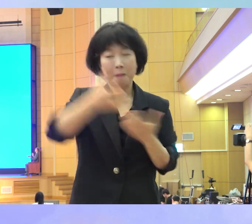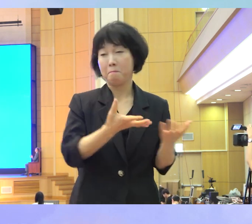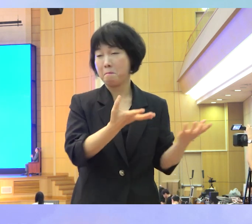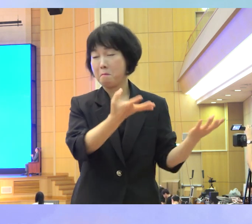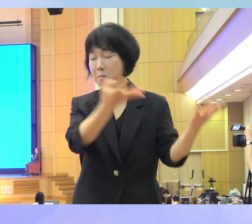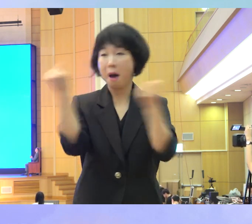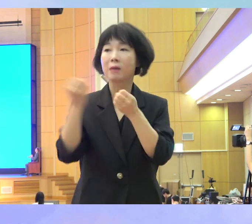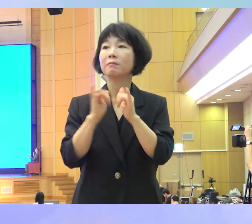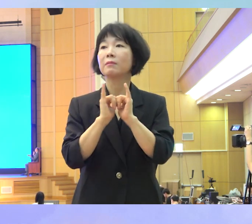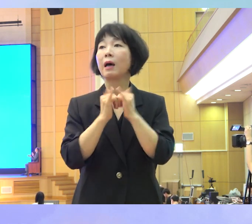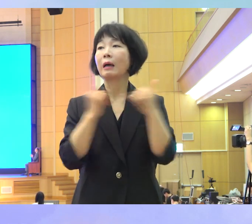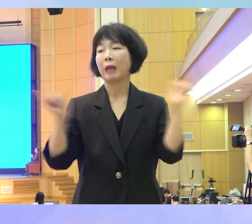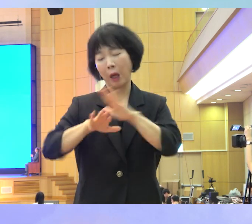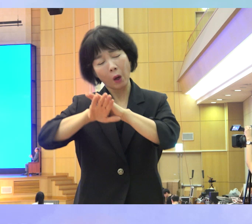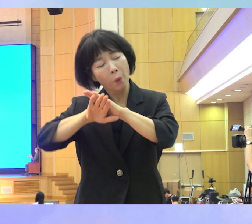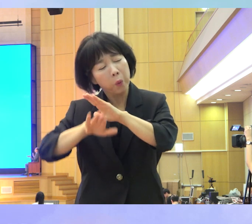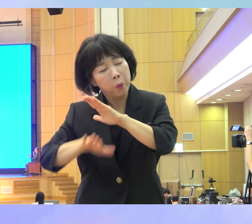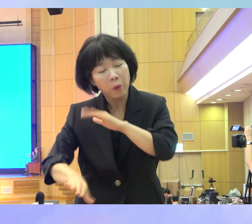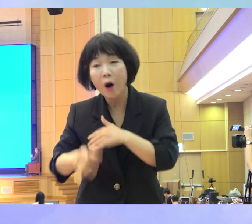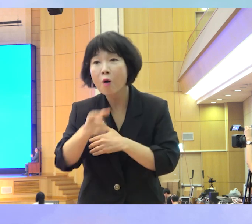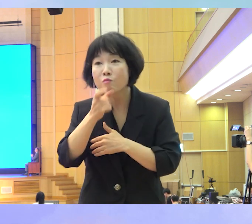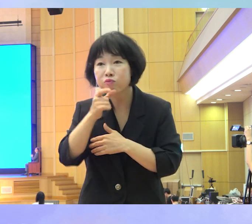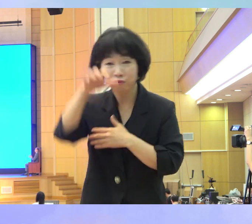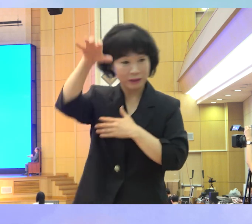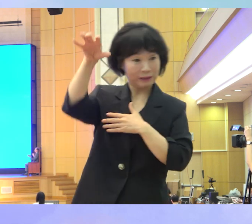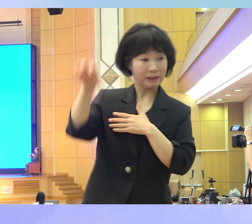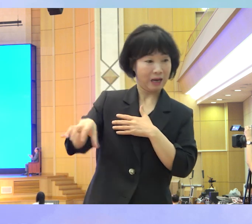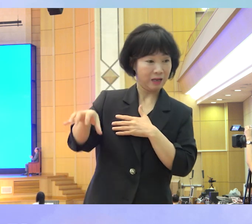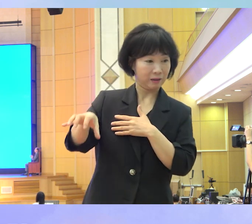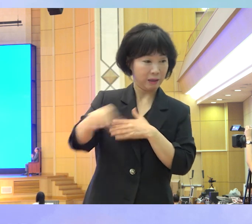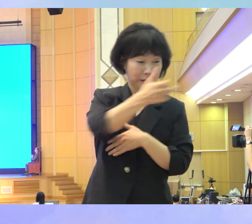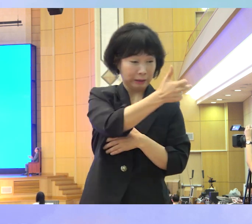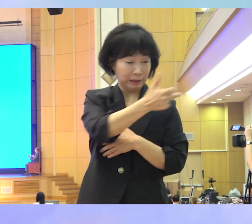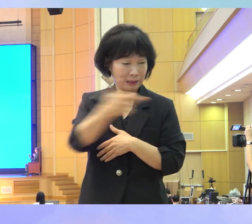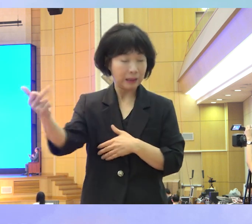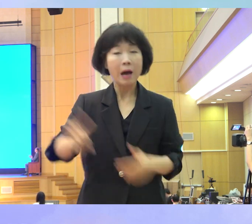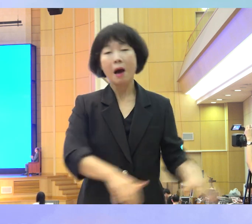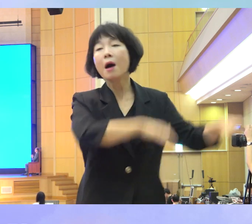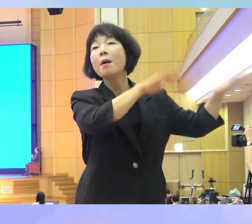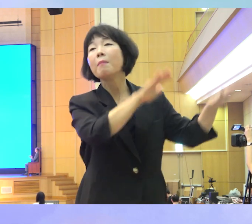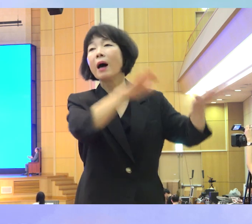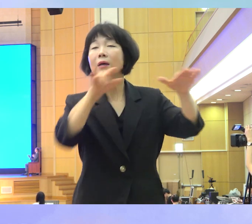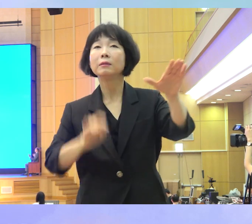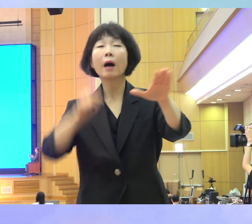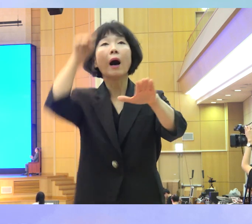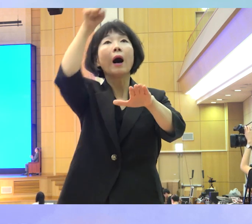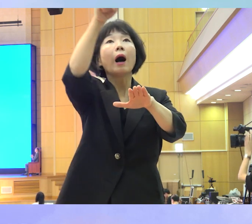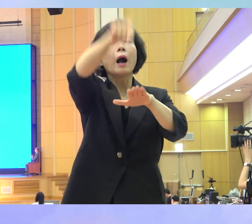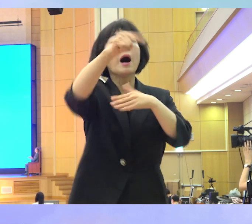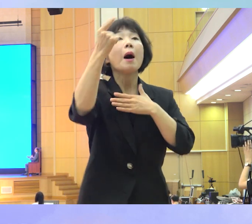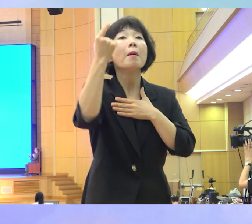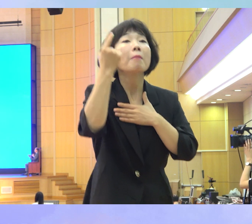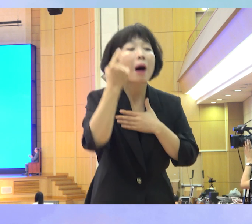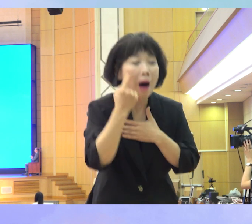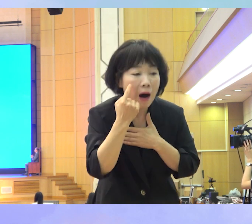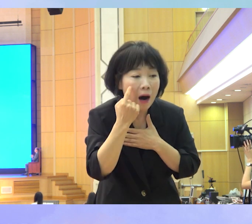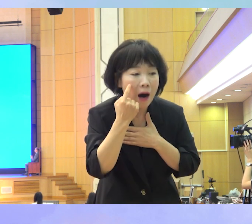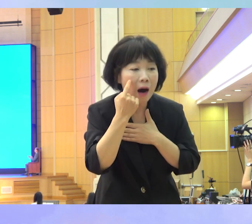많은 사람이 얕은 물가에서 저 큰 바다